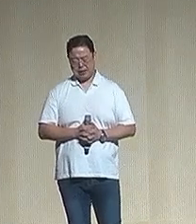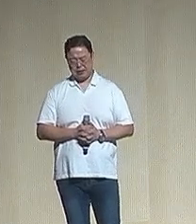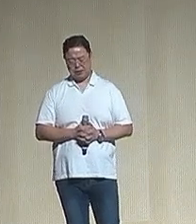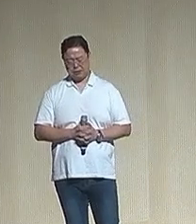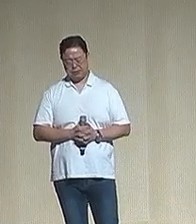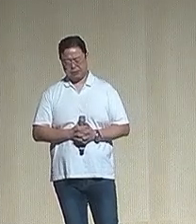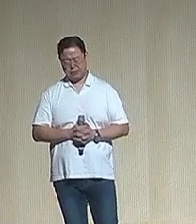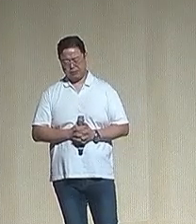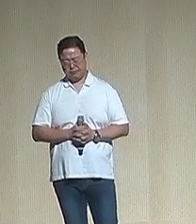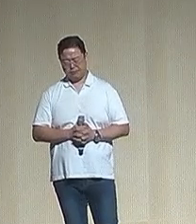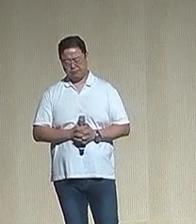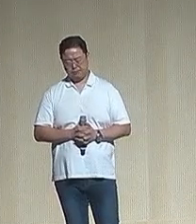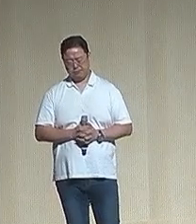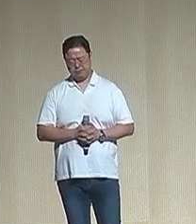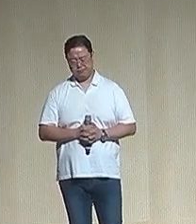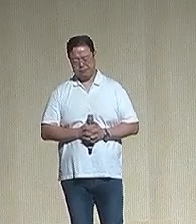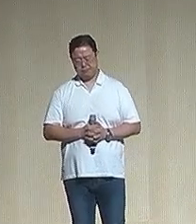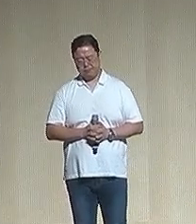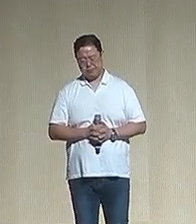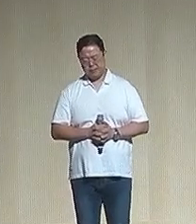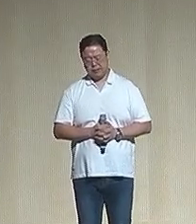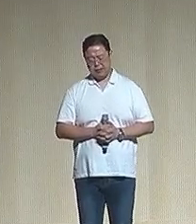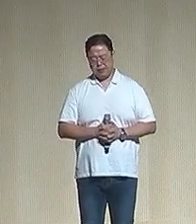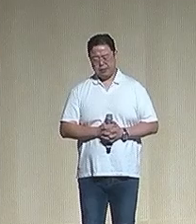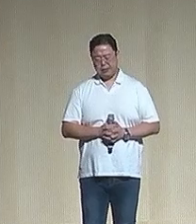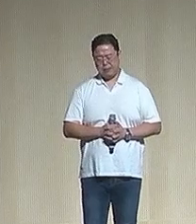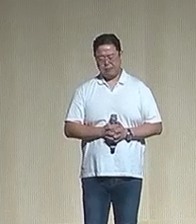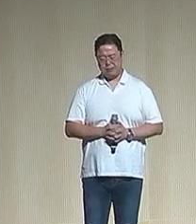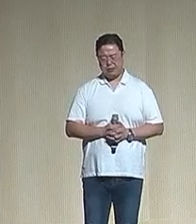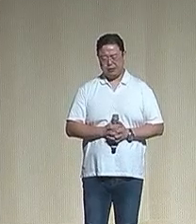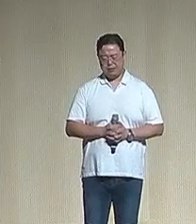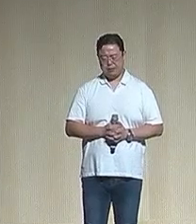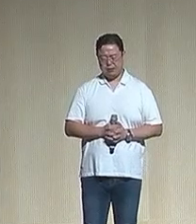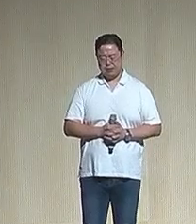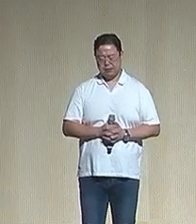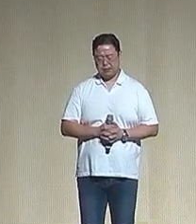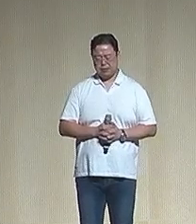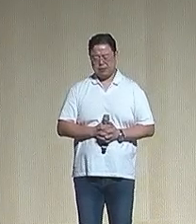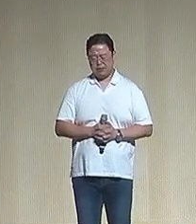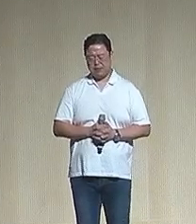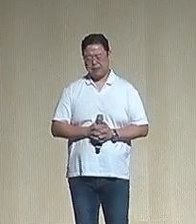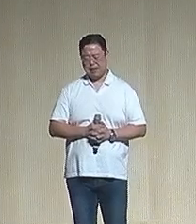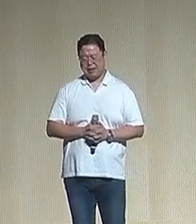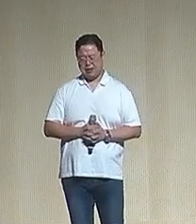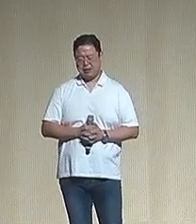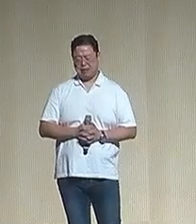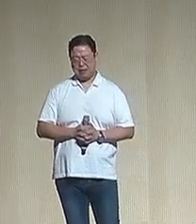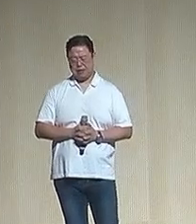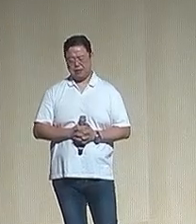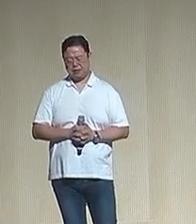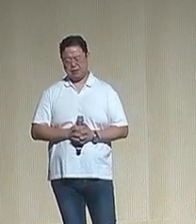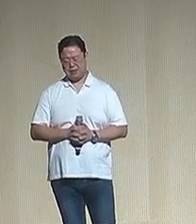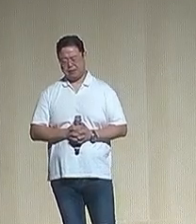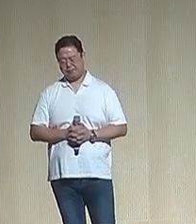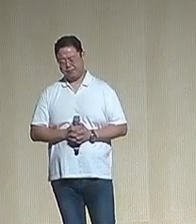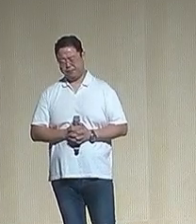제목들이 우리 성도님들의 삶 가운데, 우리의 삶 가운데 더 풍성해지기를